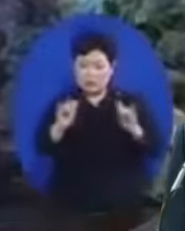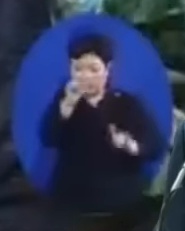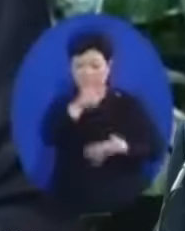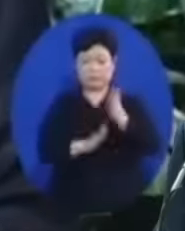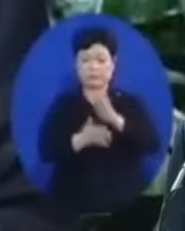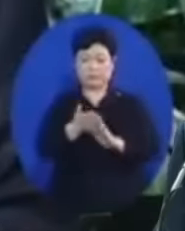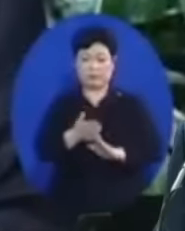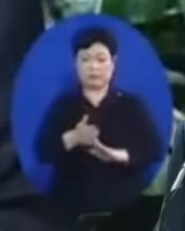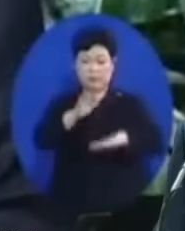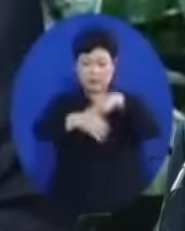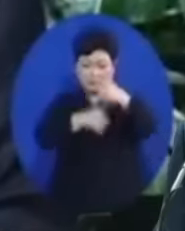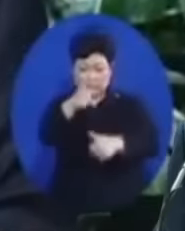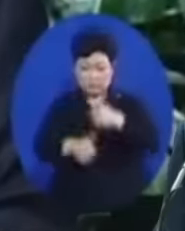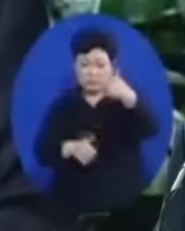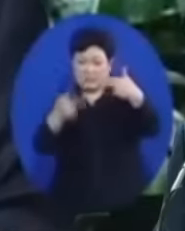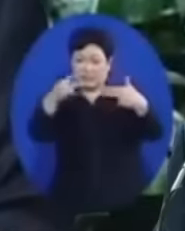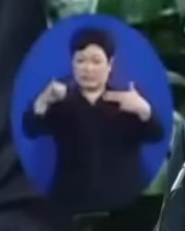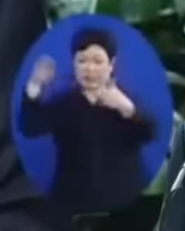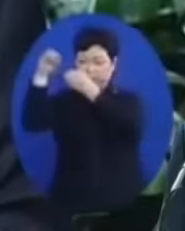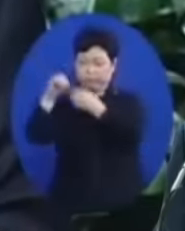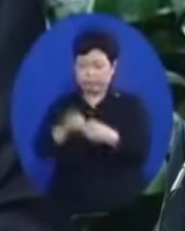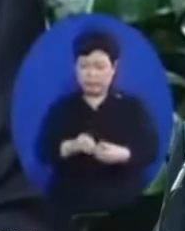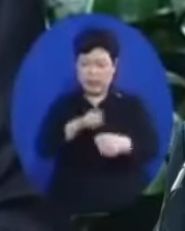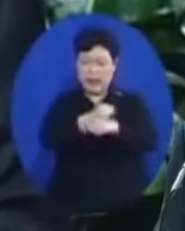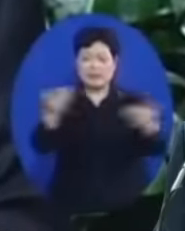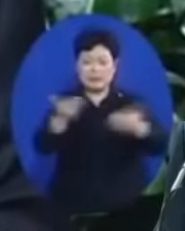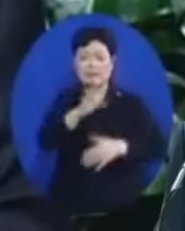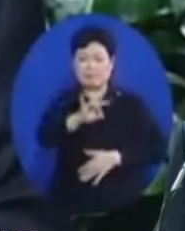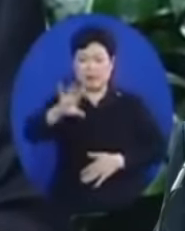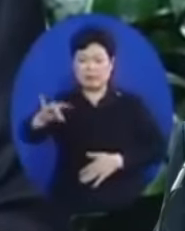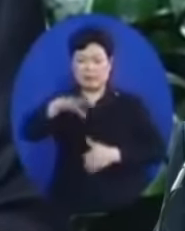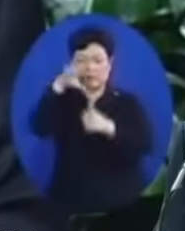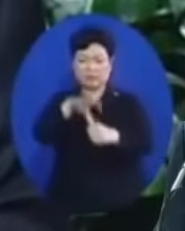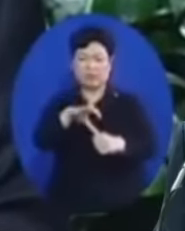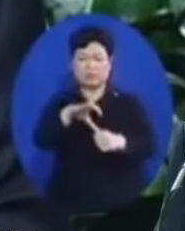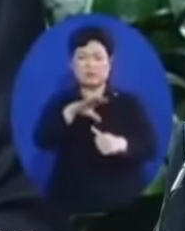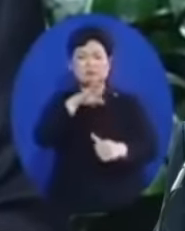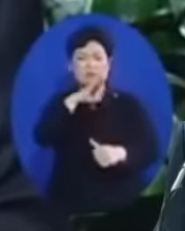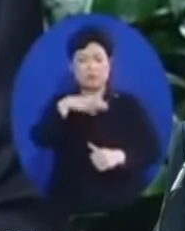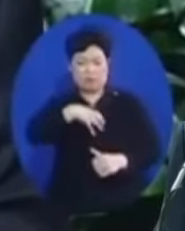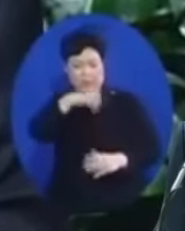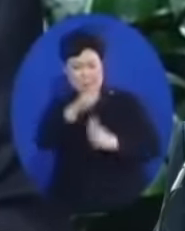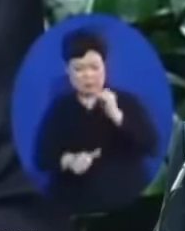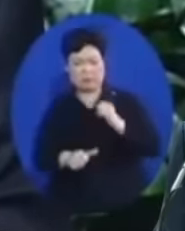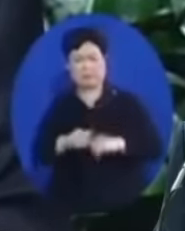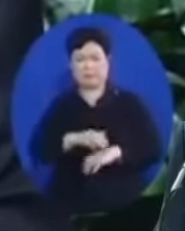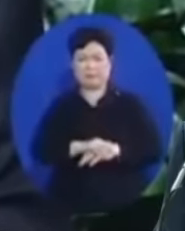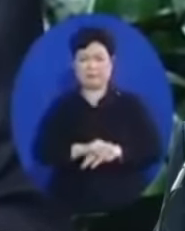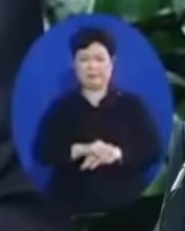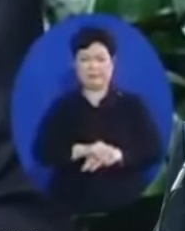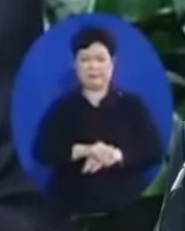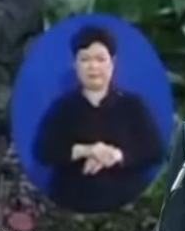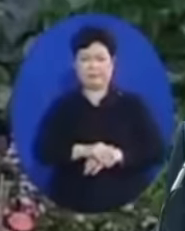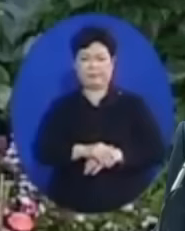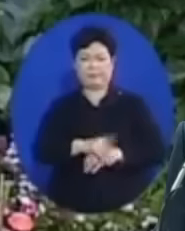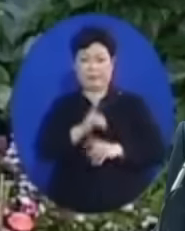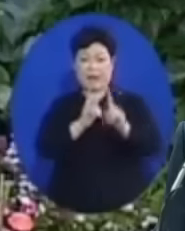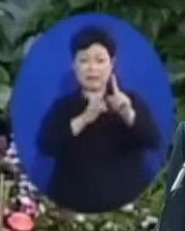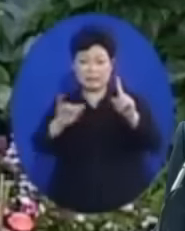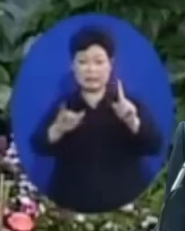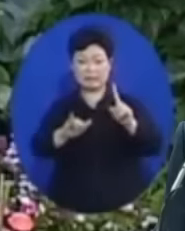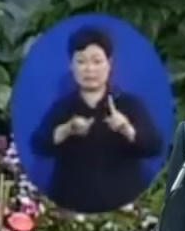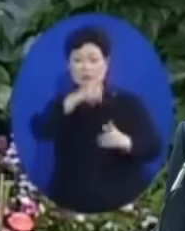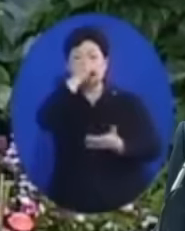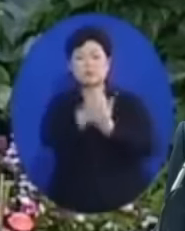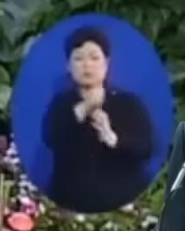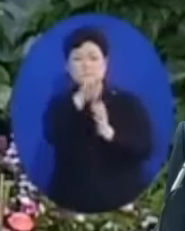없습니다. 자손 7대로 하는 일마다 저주와 공공에 빠지고 마는 것입니다. 한 사람의